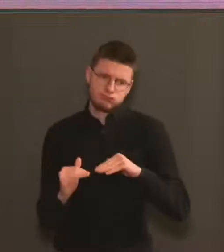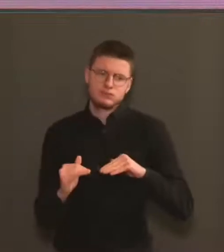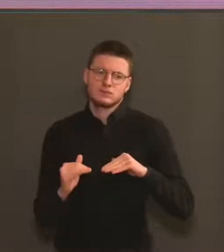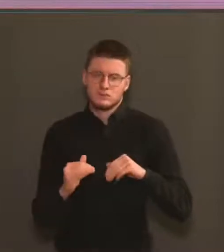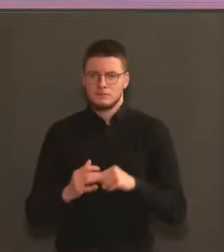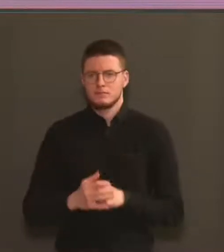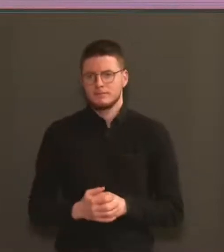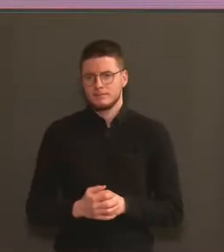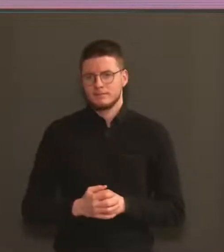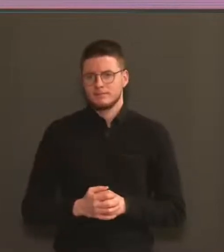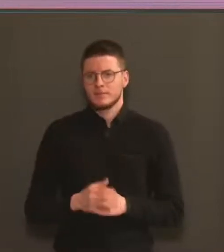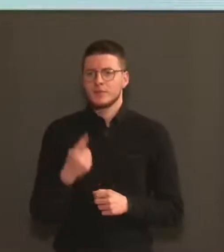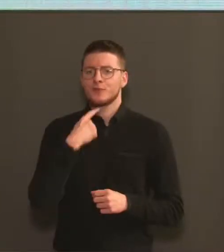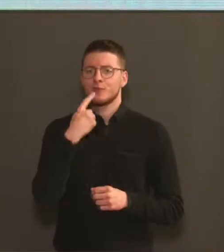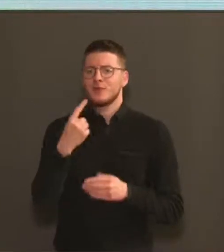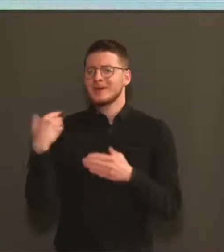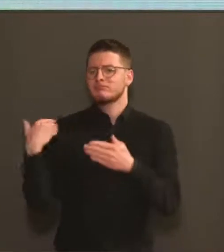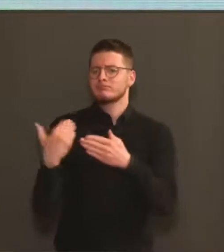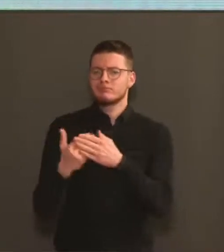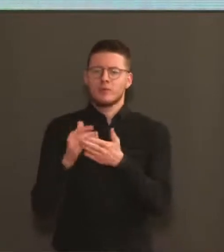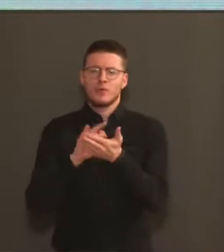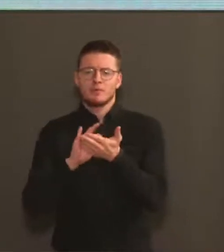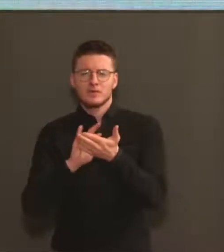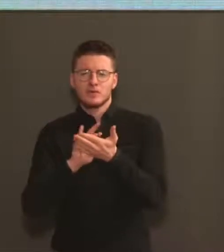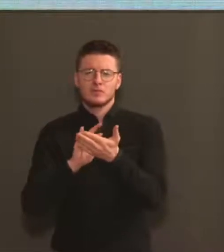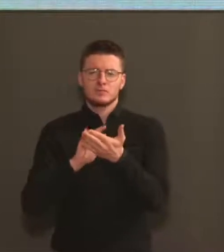De afgelopen week werden er gemiddeld